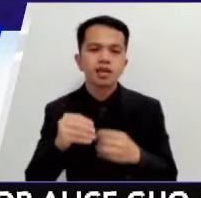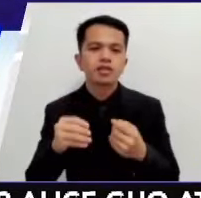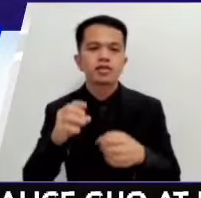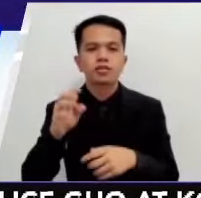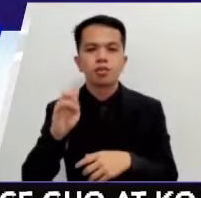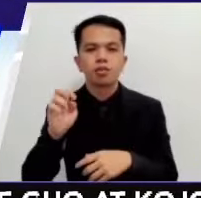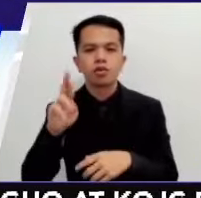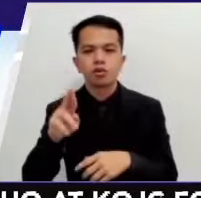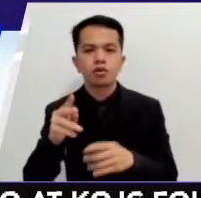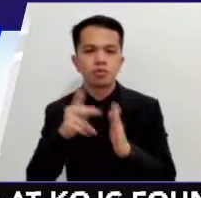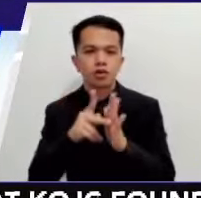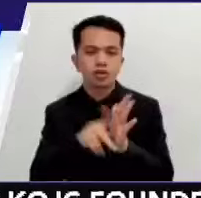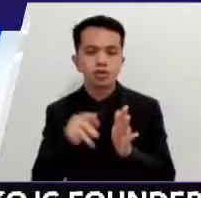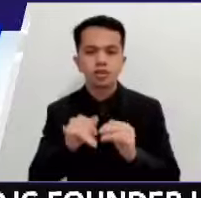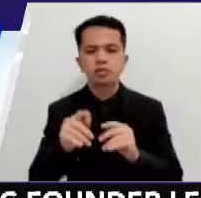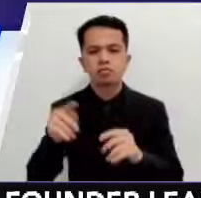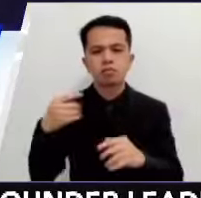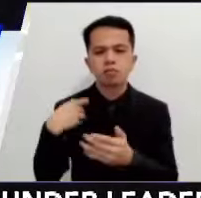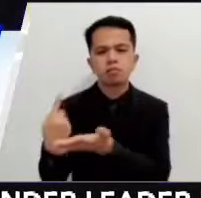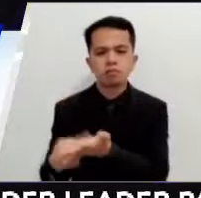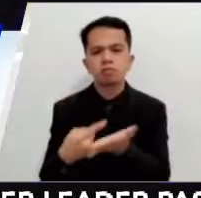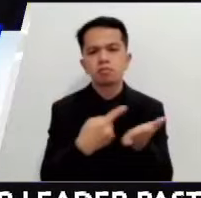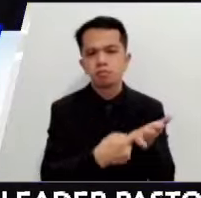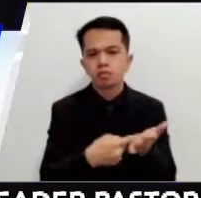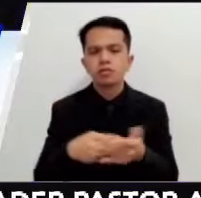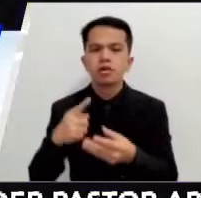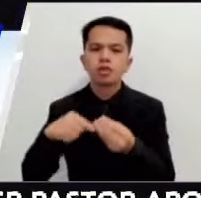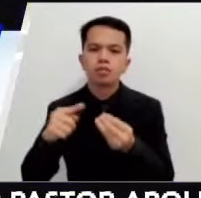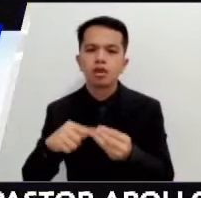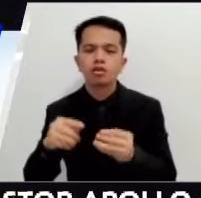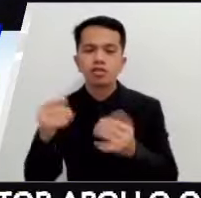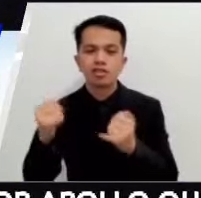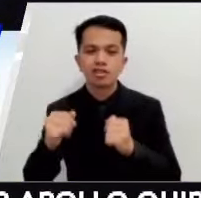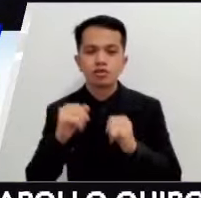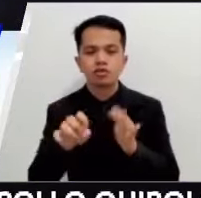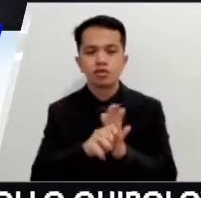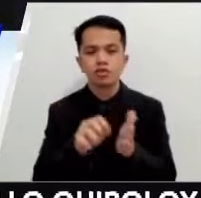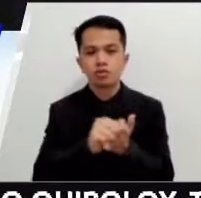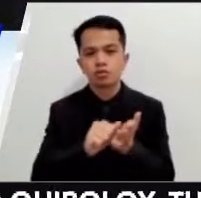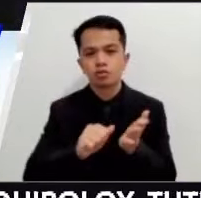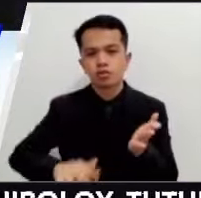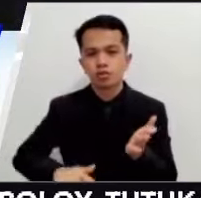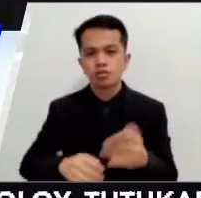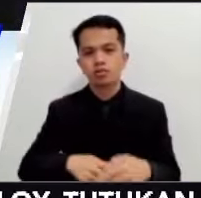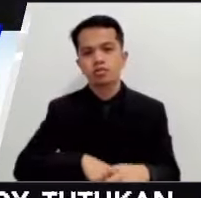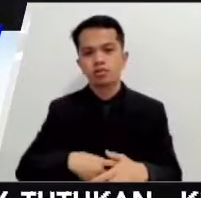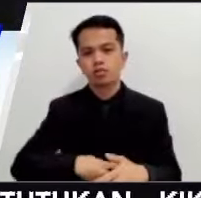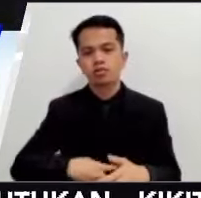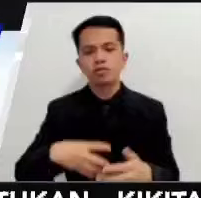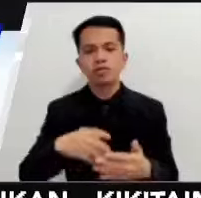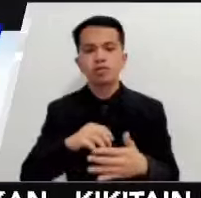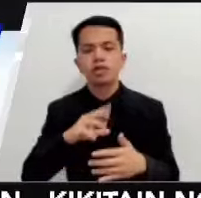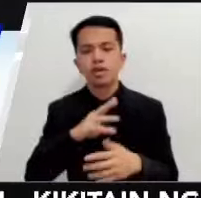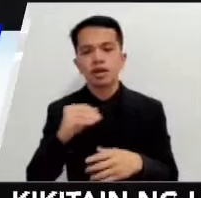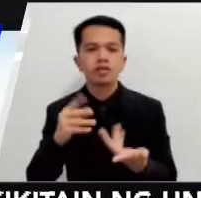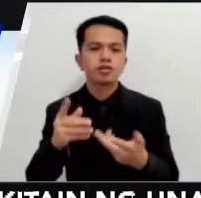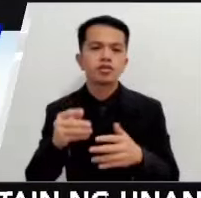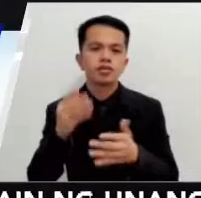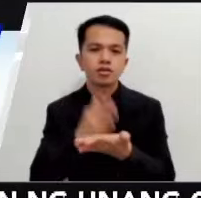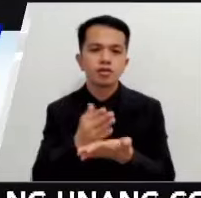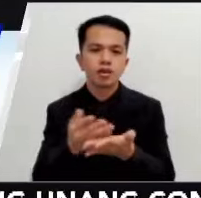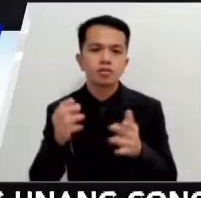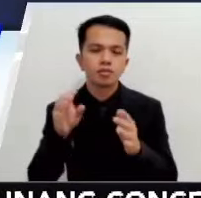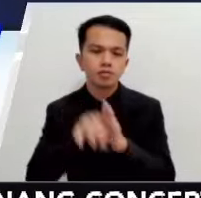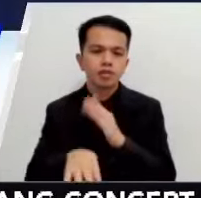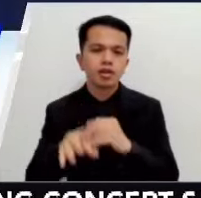sina Trump at Harris tungkol sa iba pang issue gaya ng abortion, paglikha ng trabaho, pagsugpo sa krimen at papel ng Amerika sa giyera